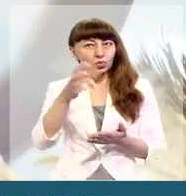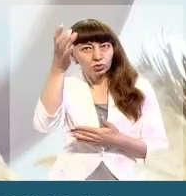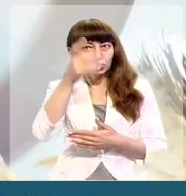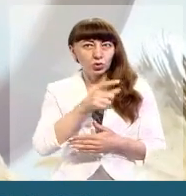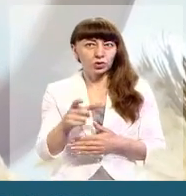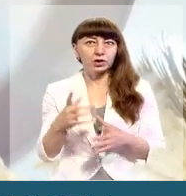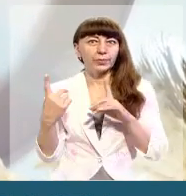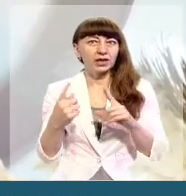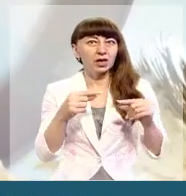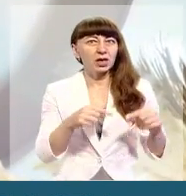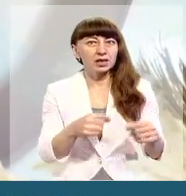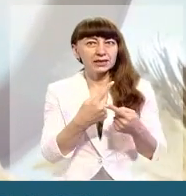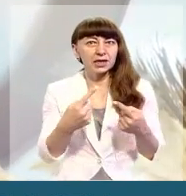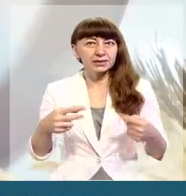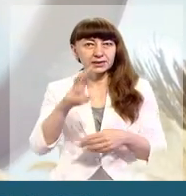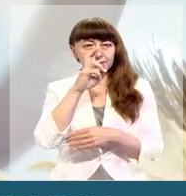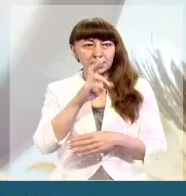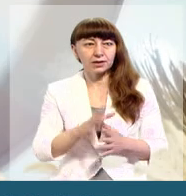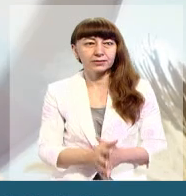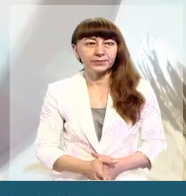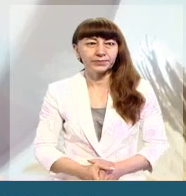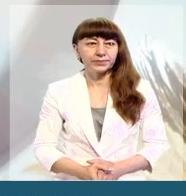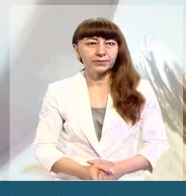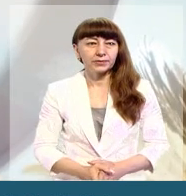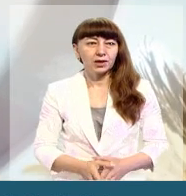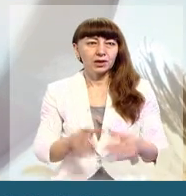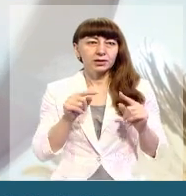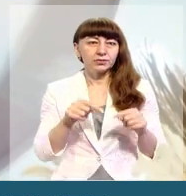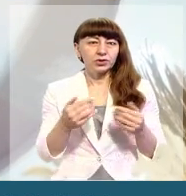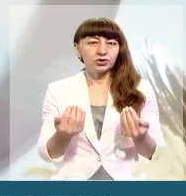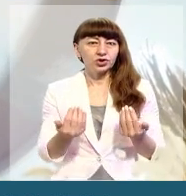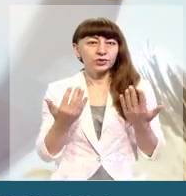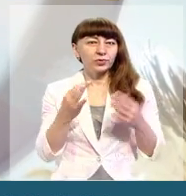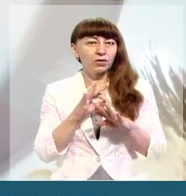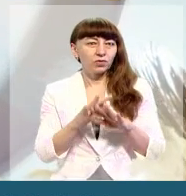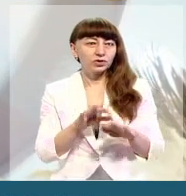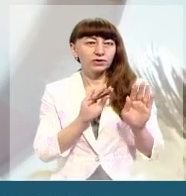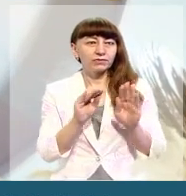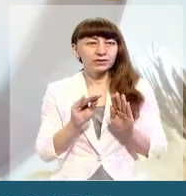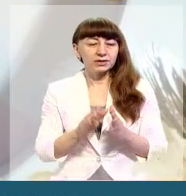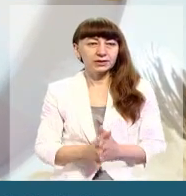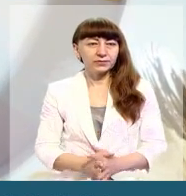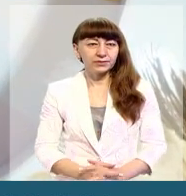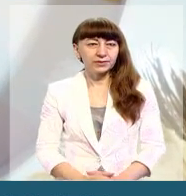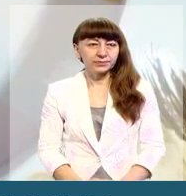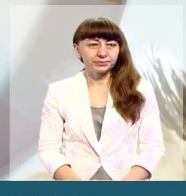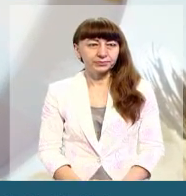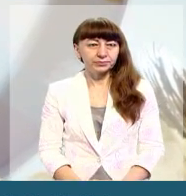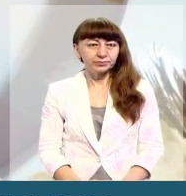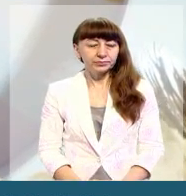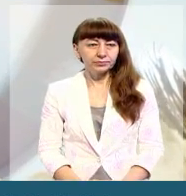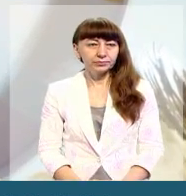түркі халықтарының ортақ тарихы, мәдениеті, фольклоры, оның ішінде жататын барлық салт-дәстүрлерінің ұқсастығы болып